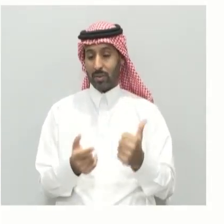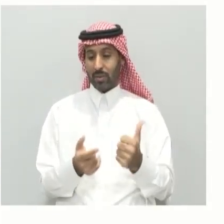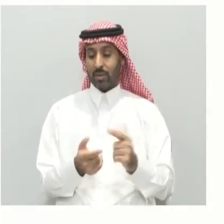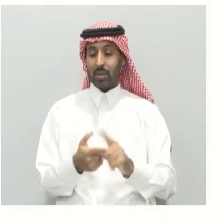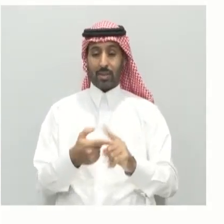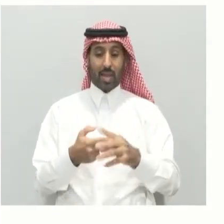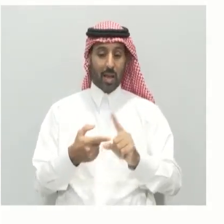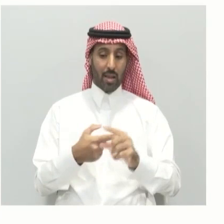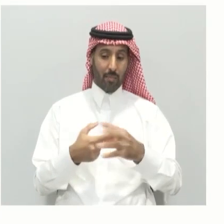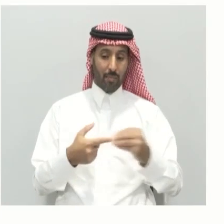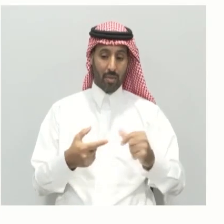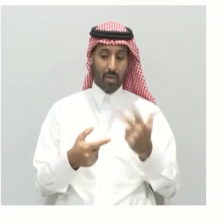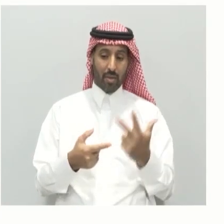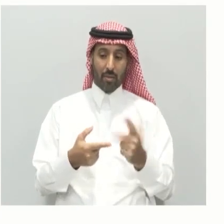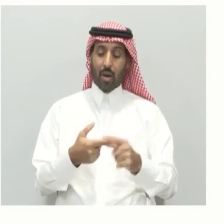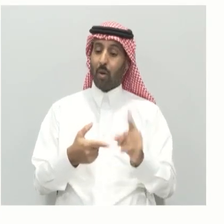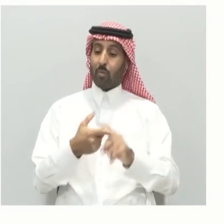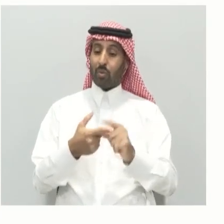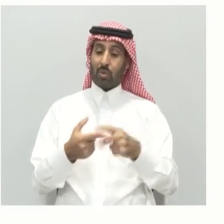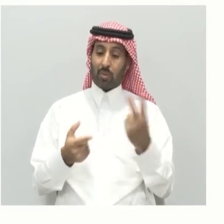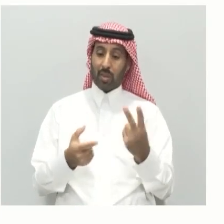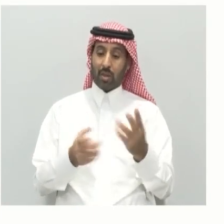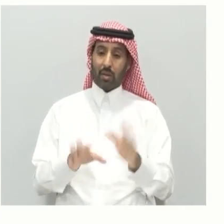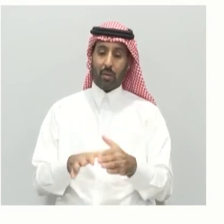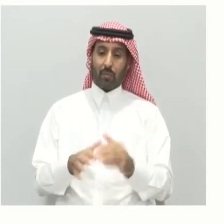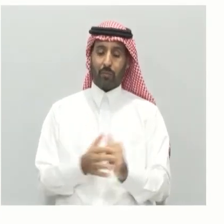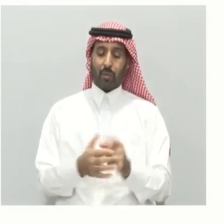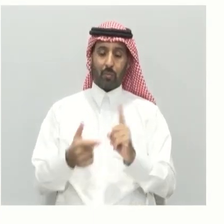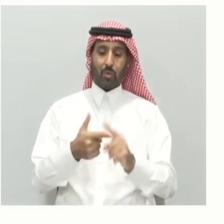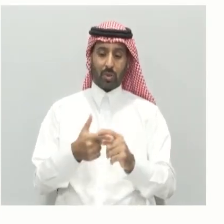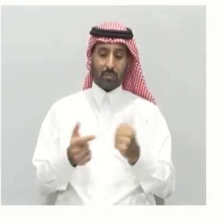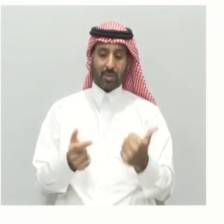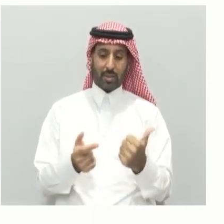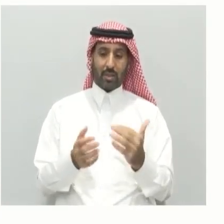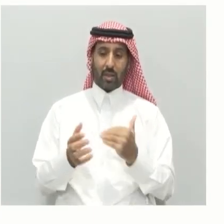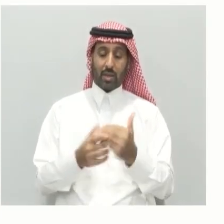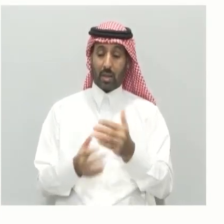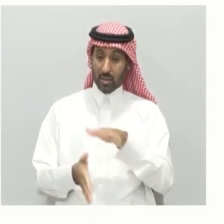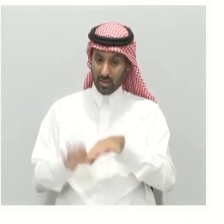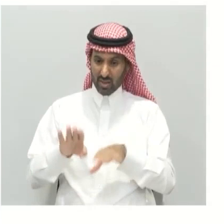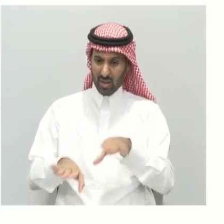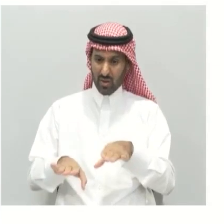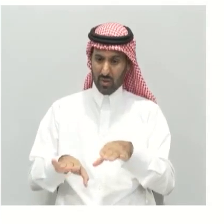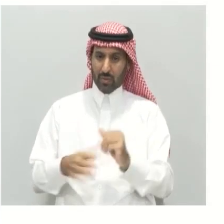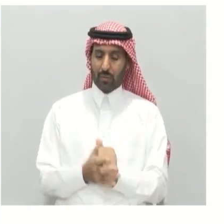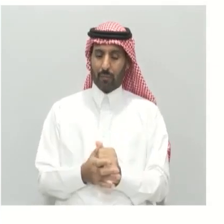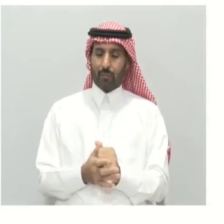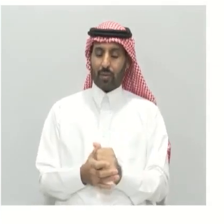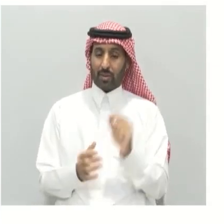هنا سالب 8 وموجب ا معناته هنا بيكون كم موجب س حتى اساويه بايش